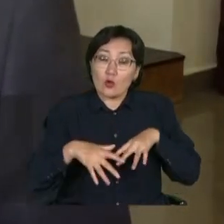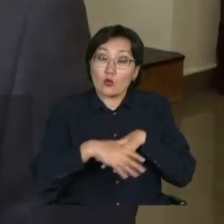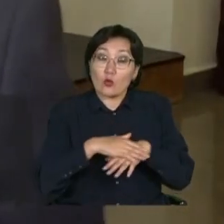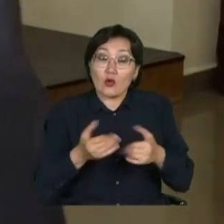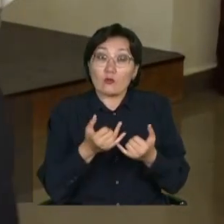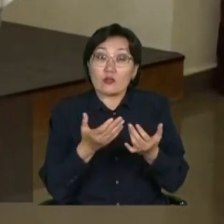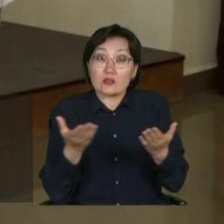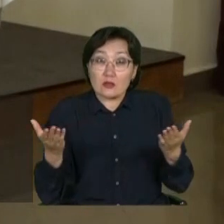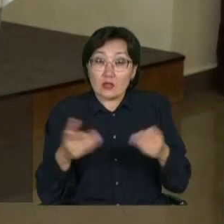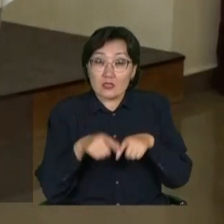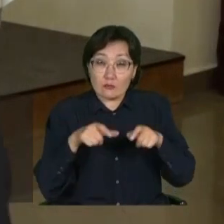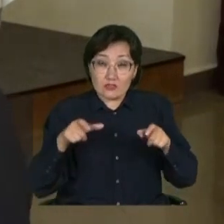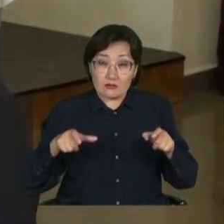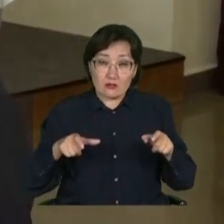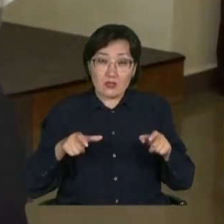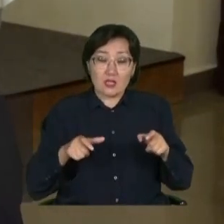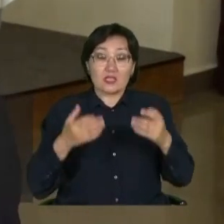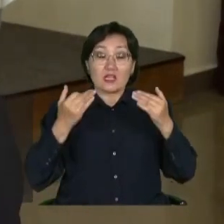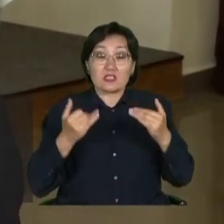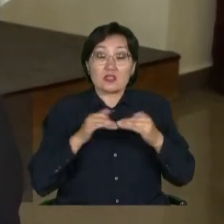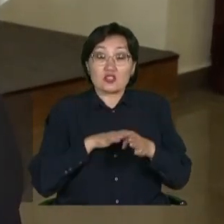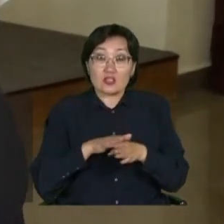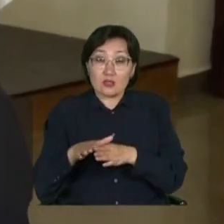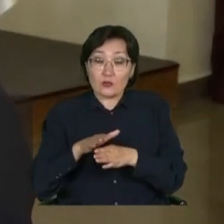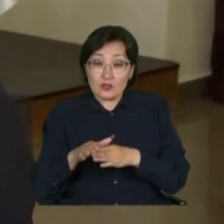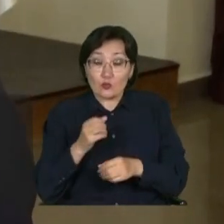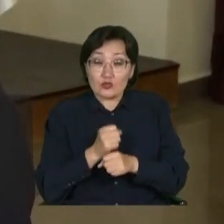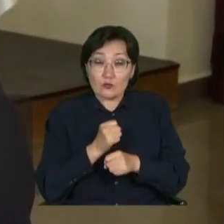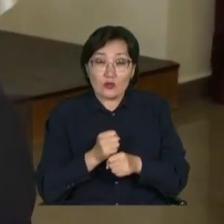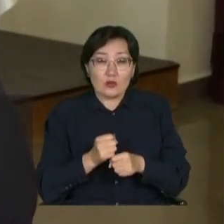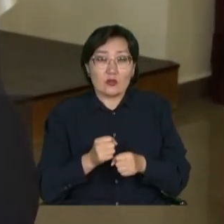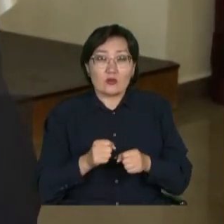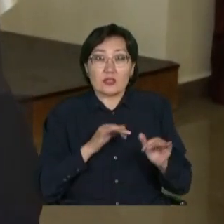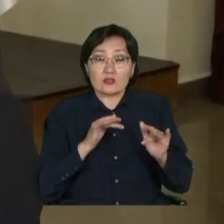жалпы адамзаттың қазіргі жасалып жатқан тірліктері туралы үлкен-үлкен ойлар айтылады.